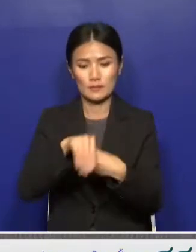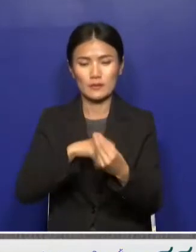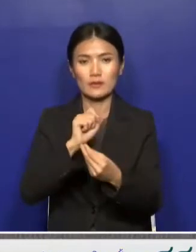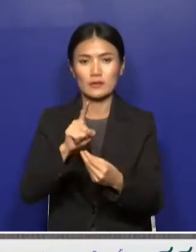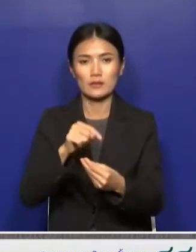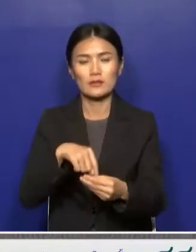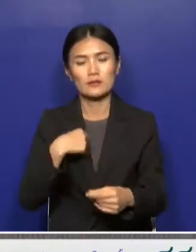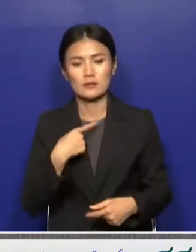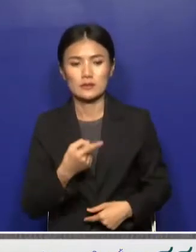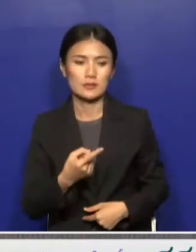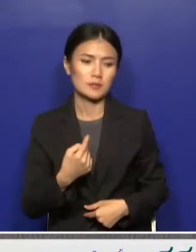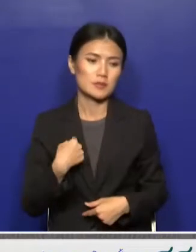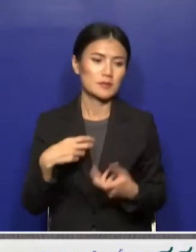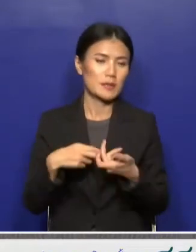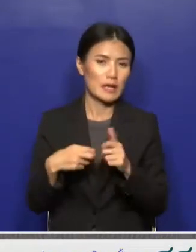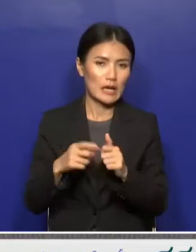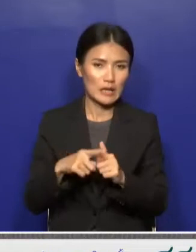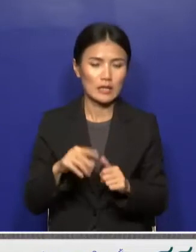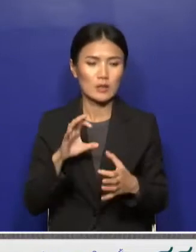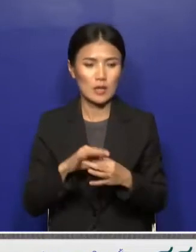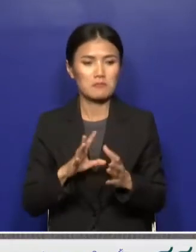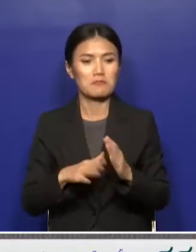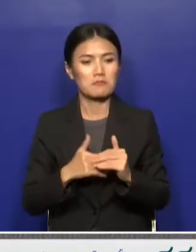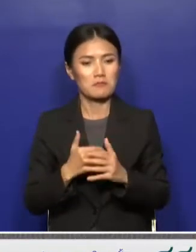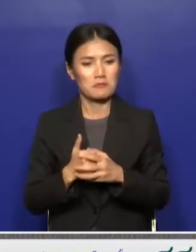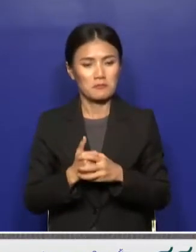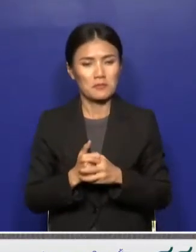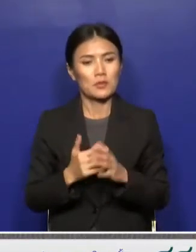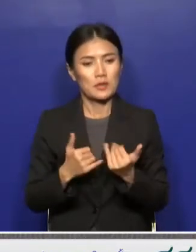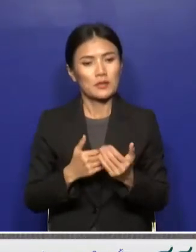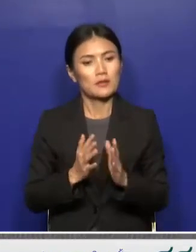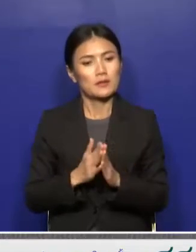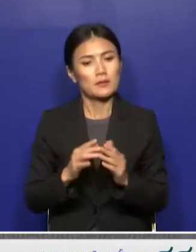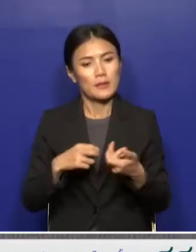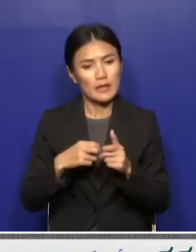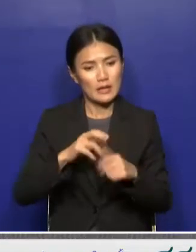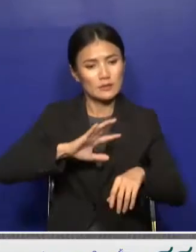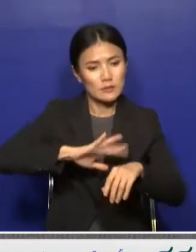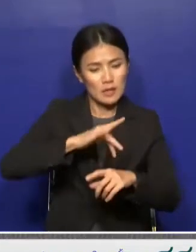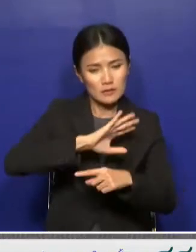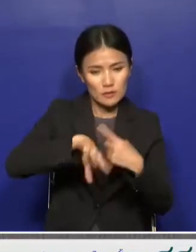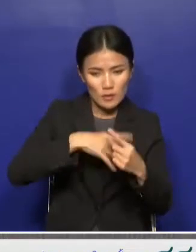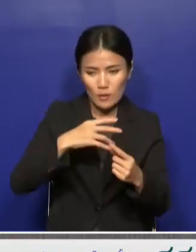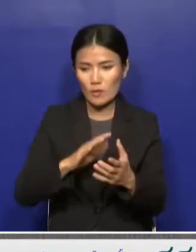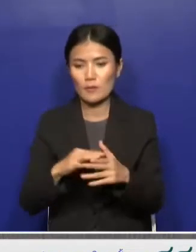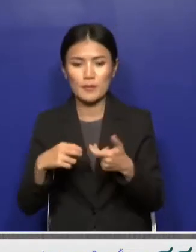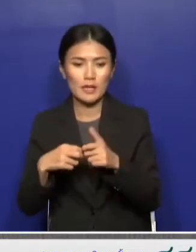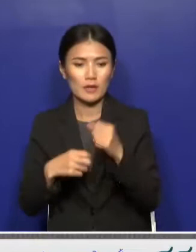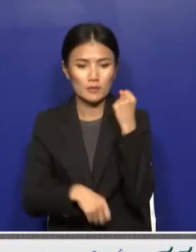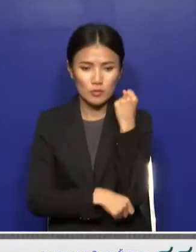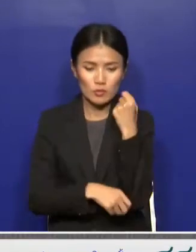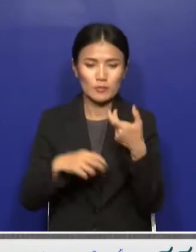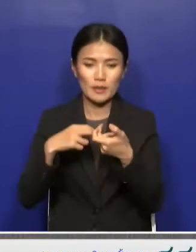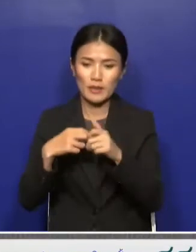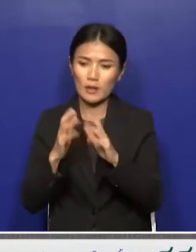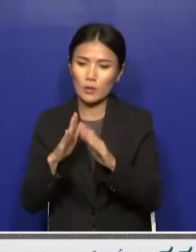จะเป็นเรื่องของการขยายตัวหรือเรื่องของปัญหาสิ่งแวดล้อมหรือปัญหาของความยากจนปัญหาความเหลื่อมล้ำ